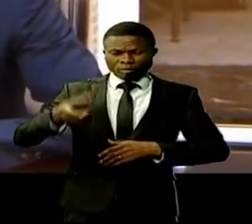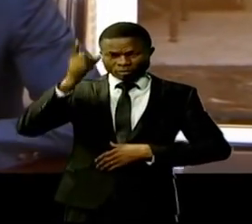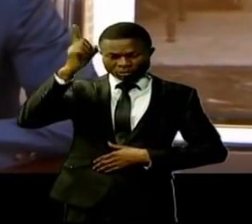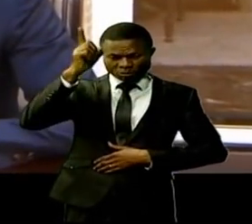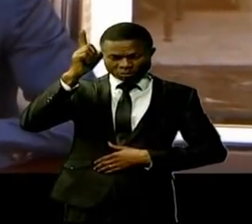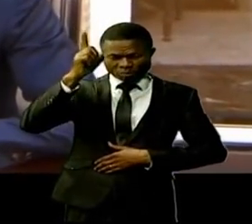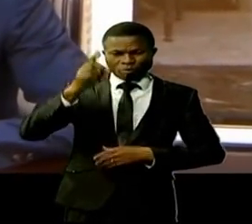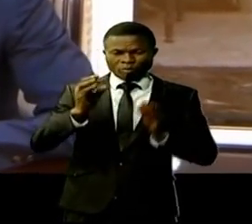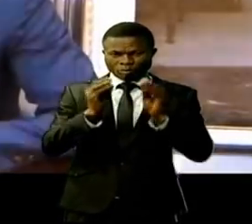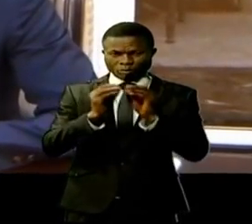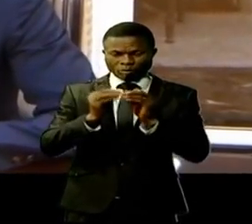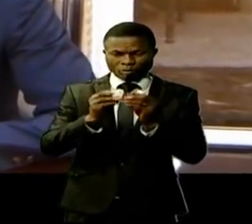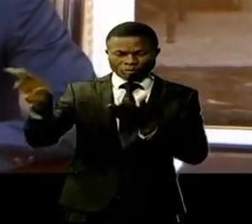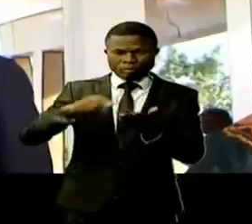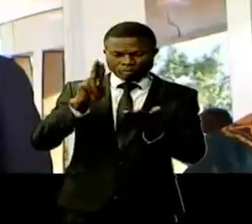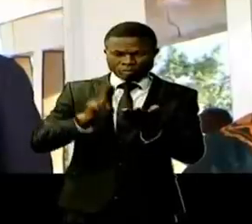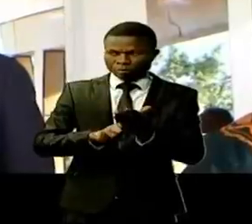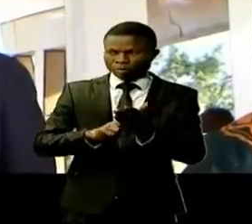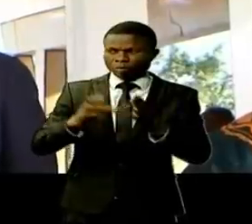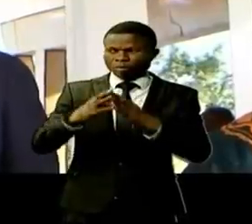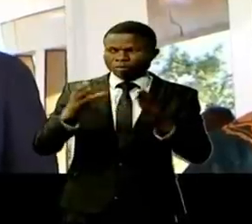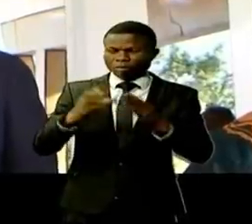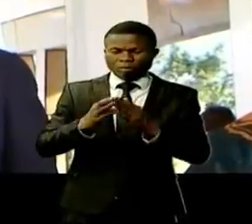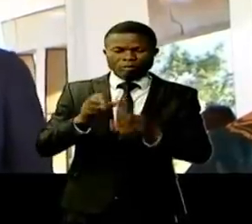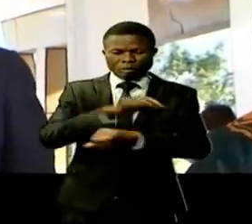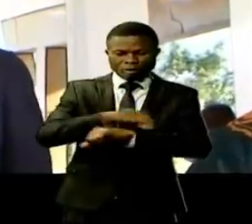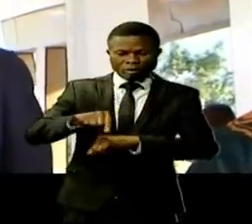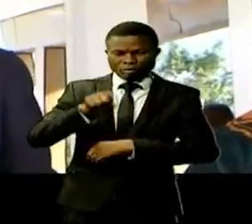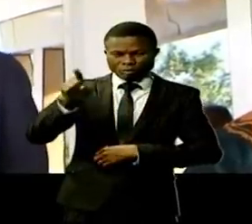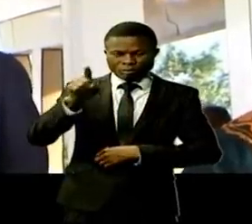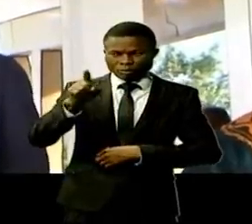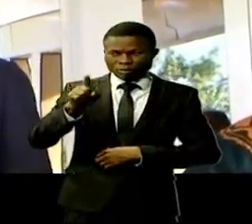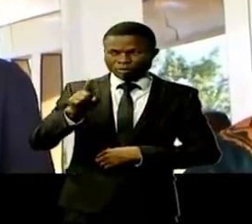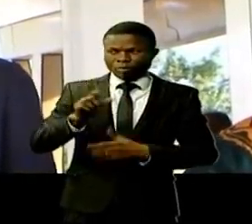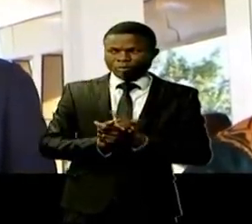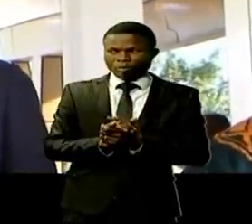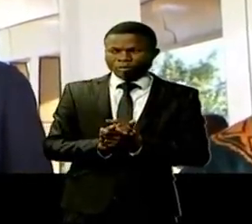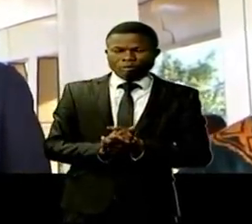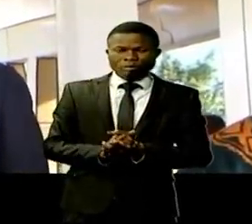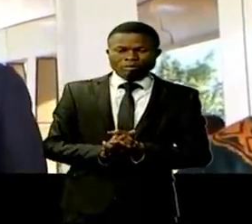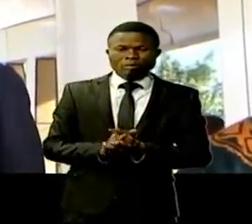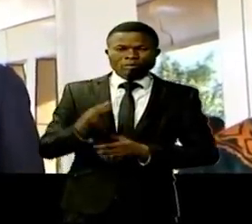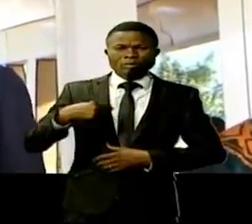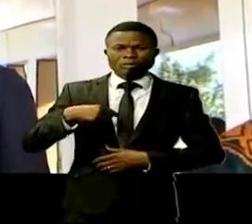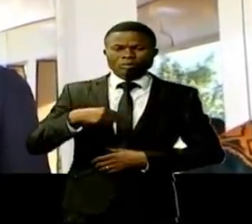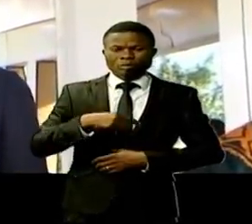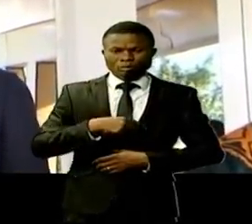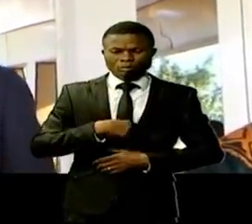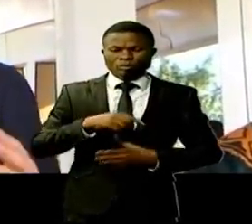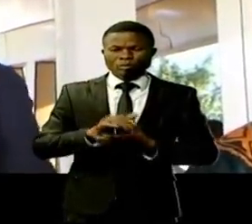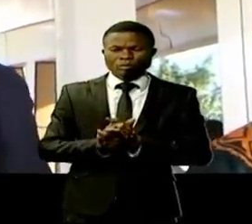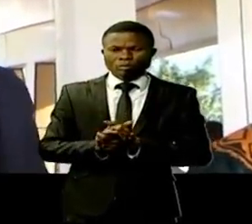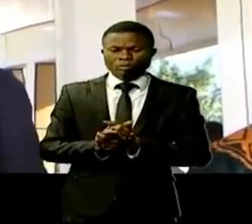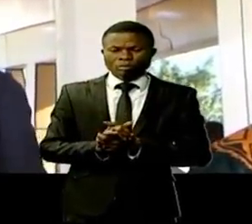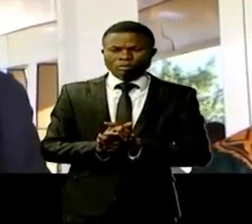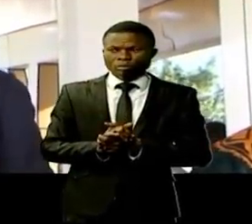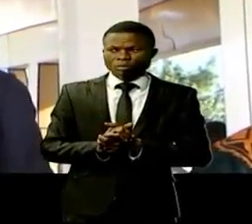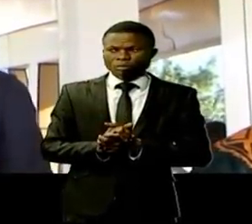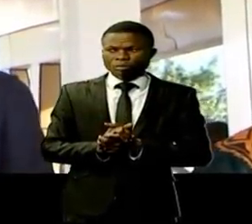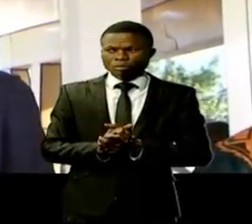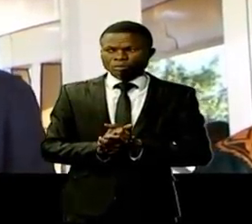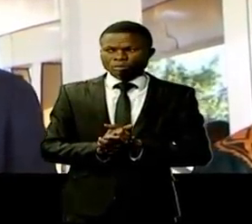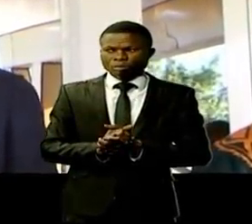genre, sera signé avec son institution. This is my first visit, international visit, right after